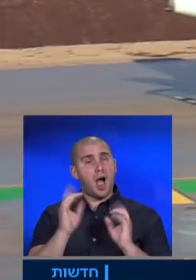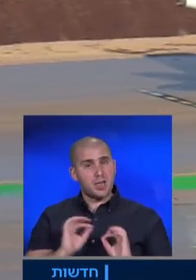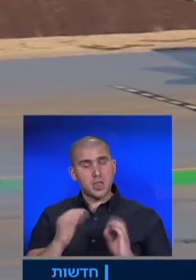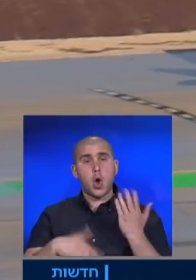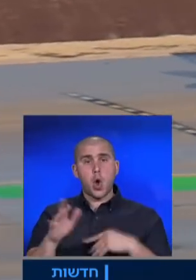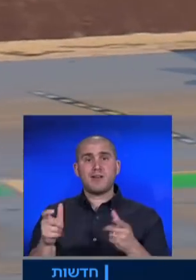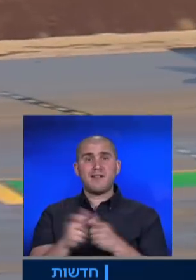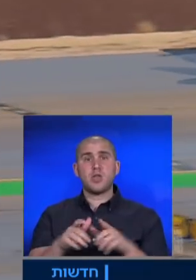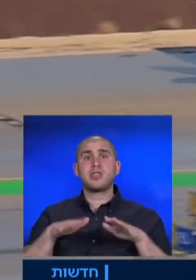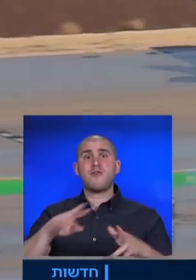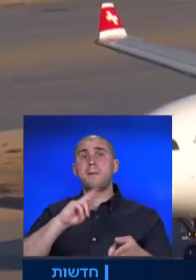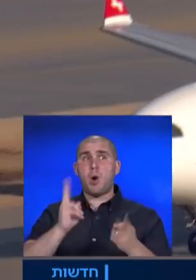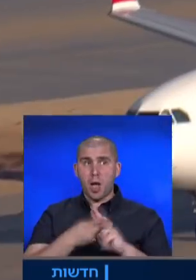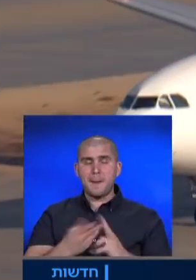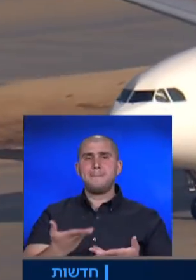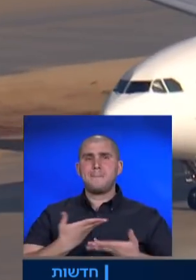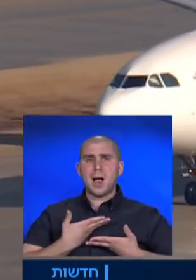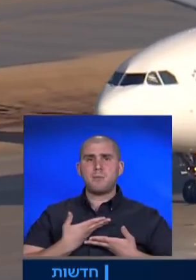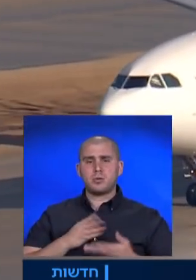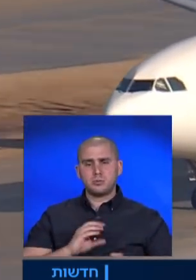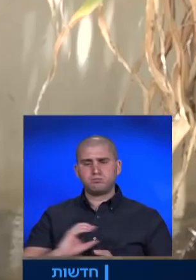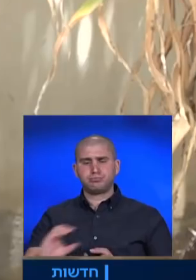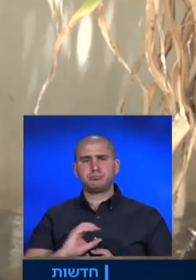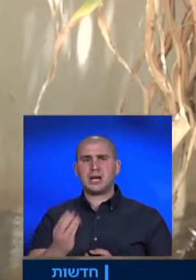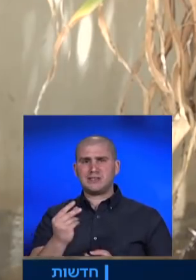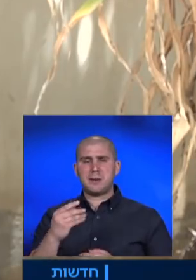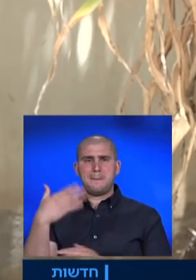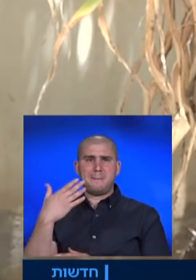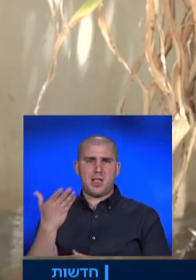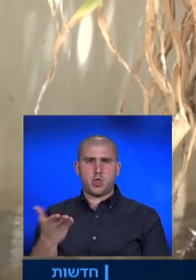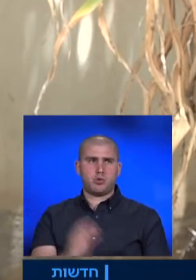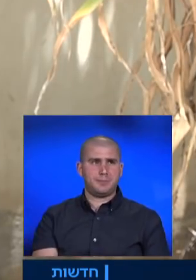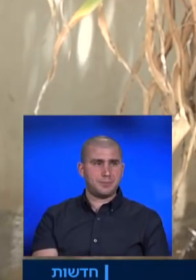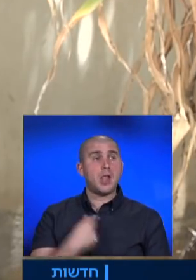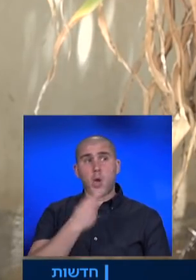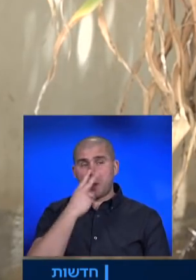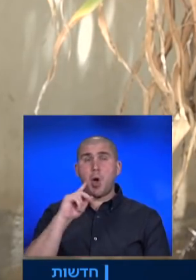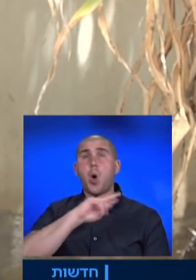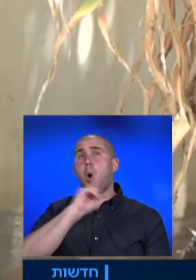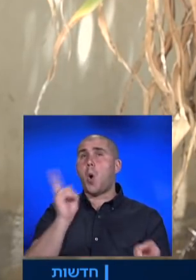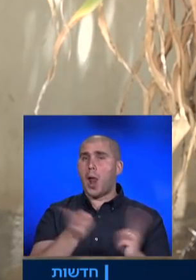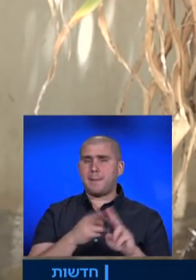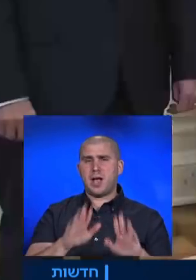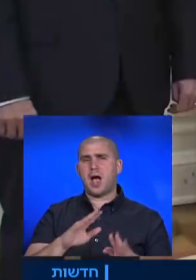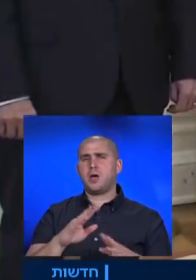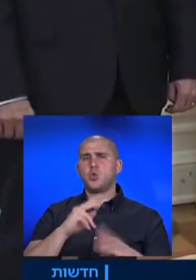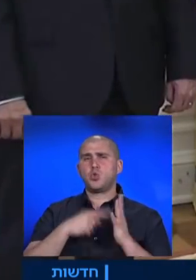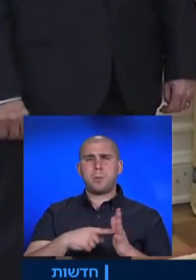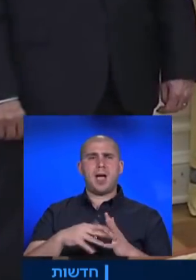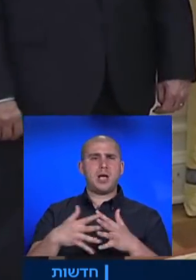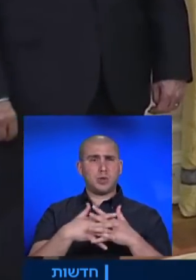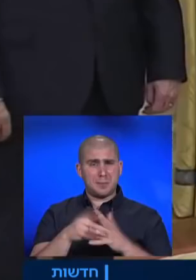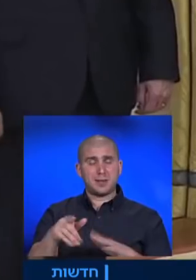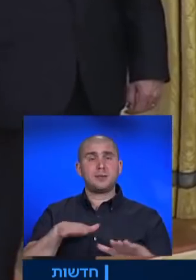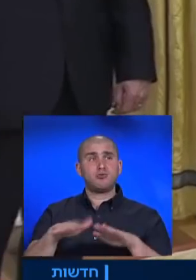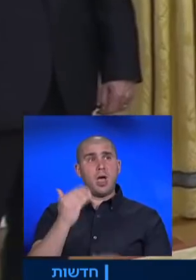בעולם מקבלות הזרמות כספים ממדינות האם. אנחנו רואים בכל העולם היום. בארצות הברית, הממשל האמריקאי